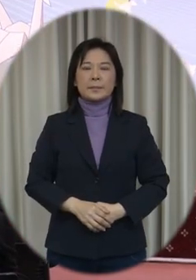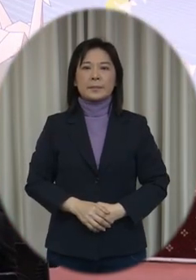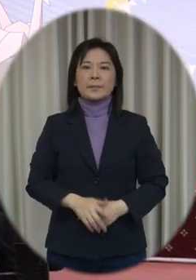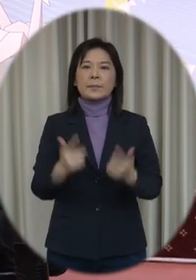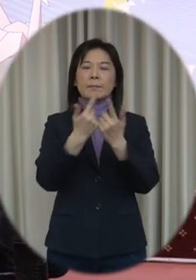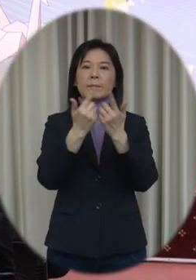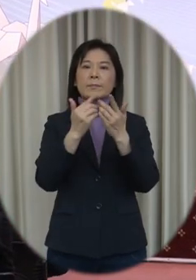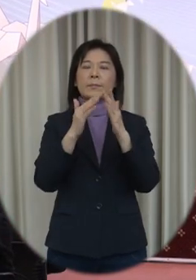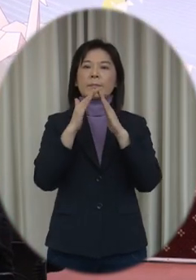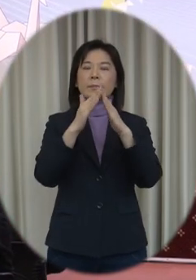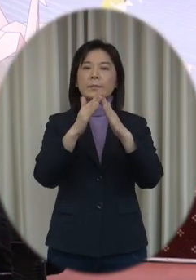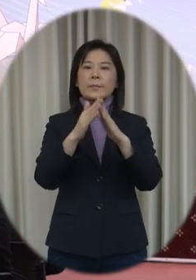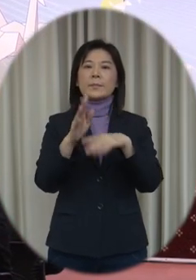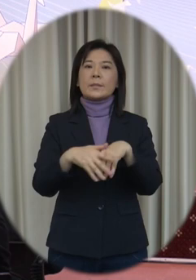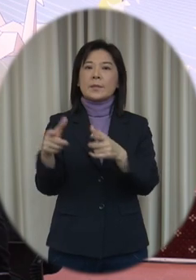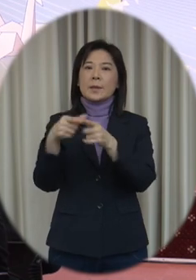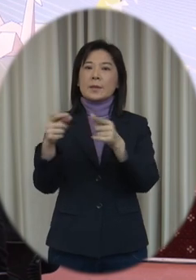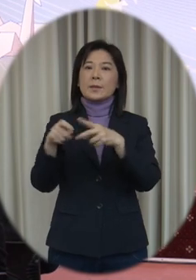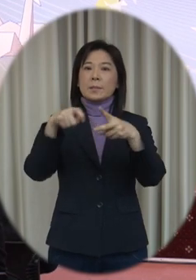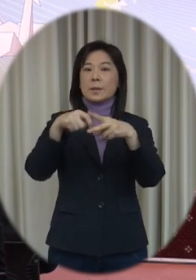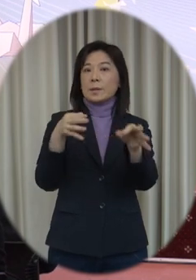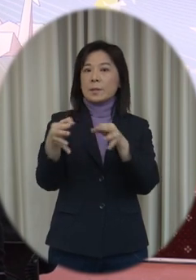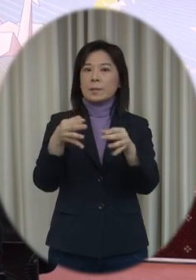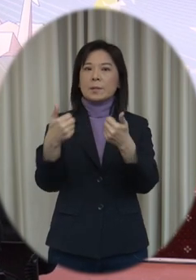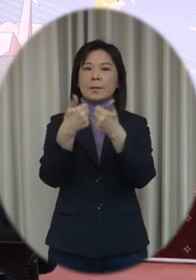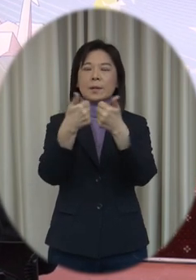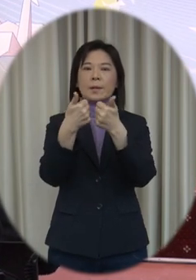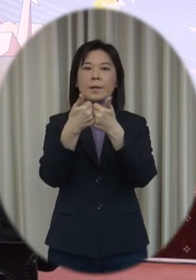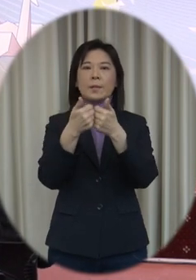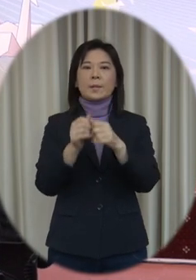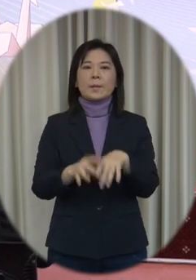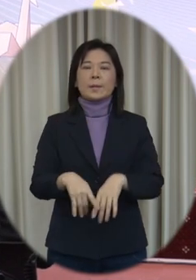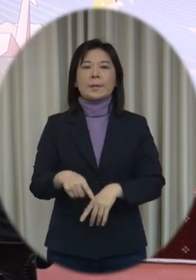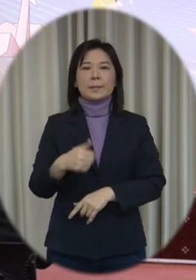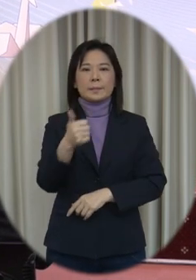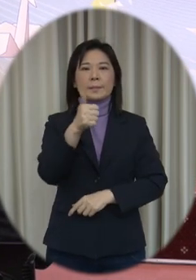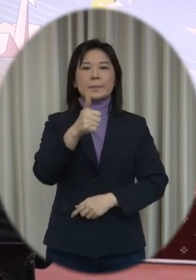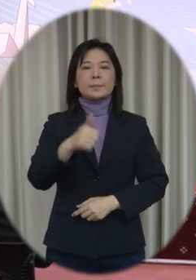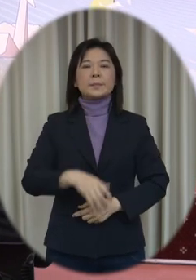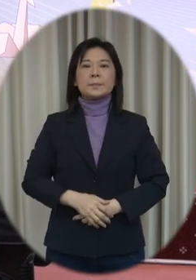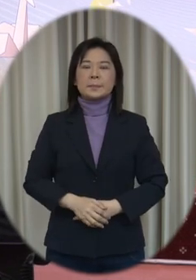台北市日本工商会竹田亨理事长、